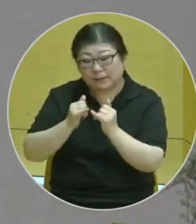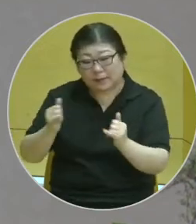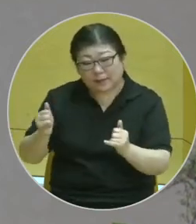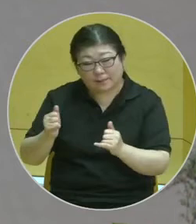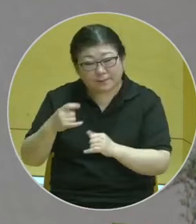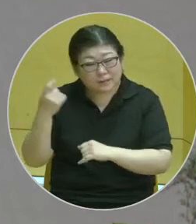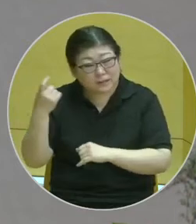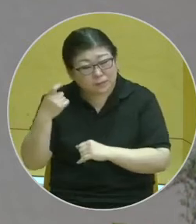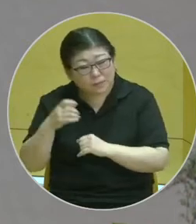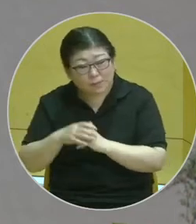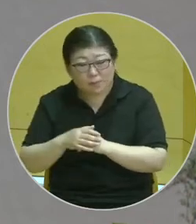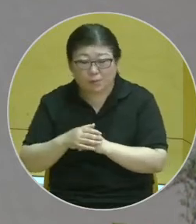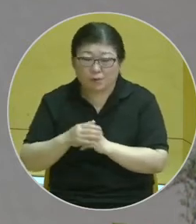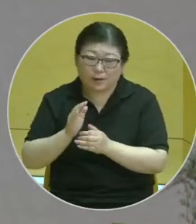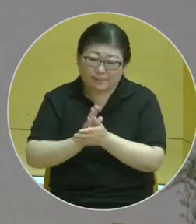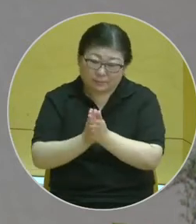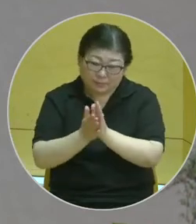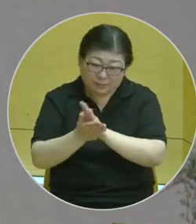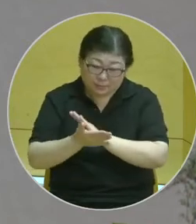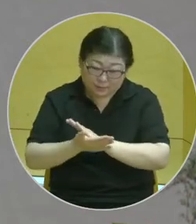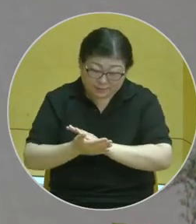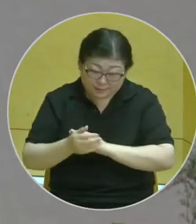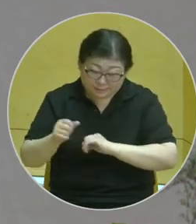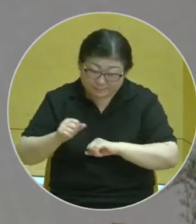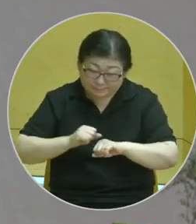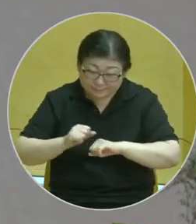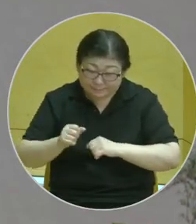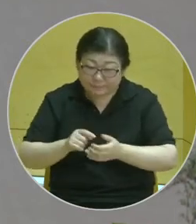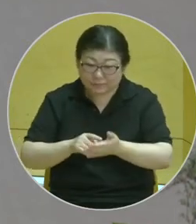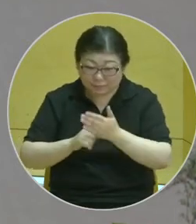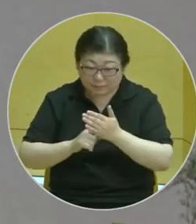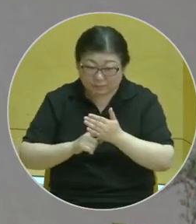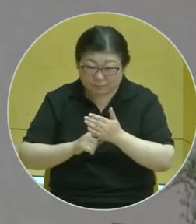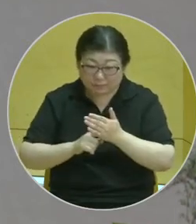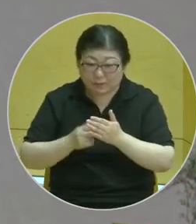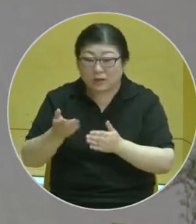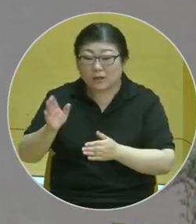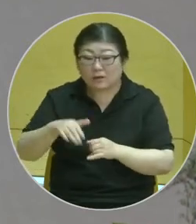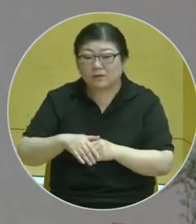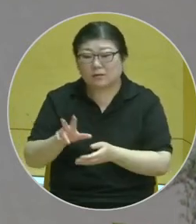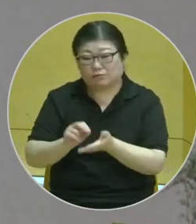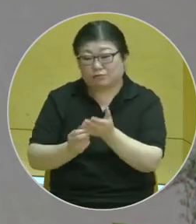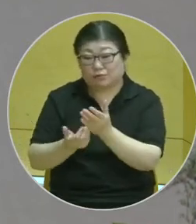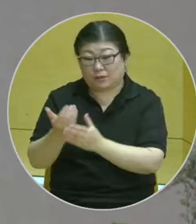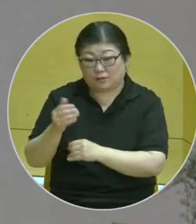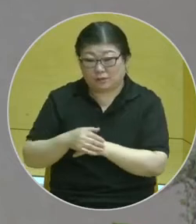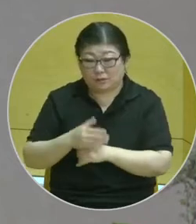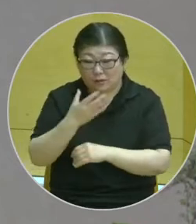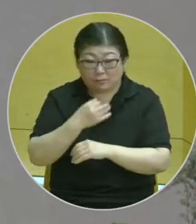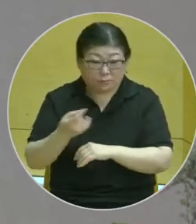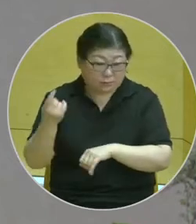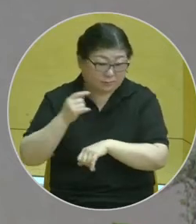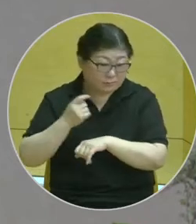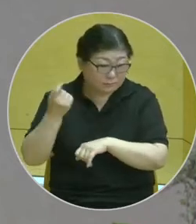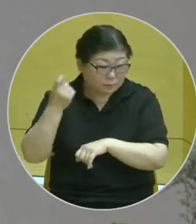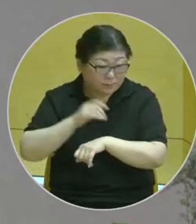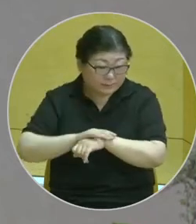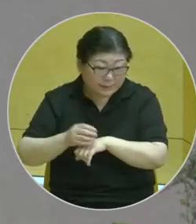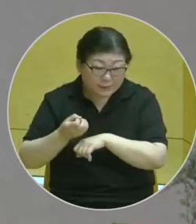복음의 놀라운 행 적들이 나타나고 있는 것을 봅니다 그런데 문제가 생겼습니다 복음을 잘 전하고 있는 바로